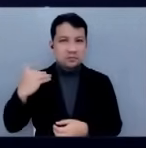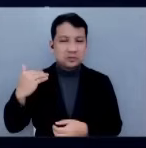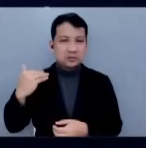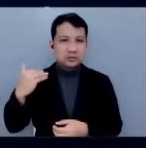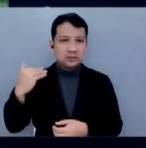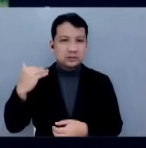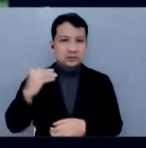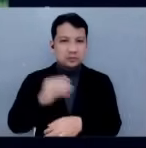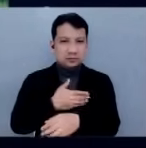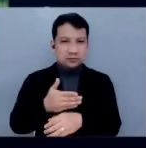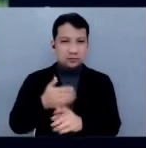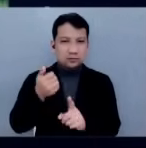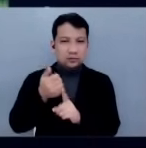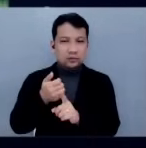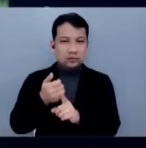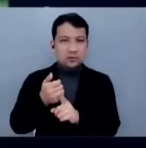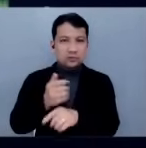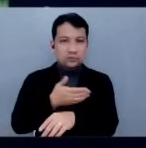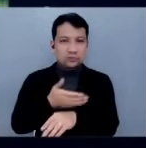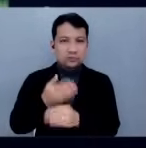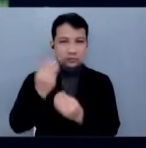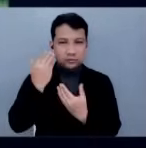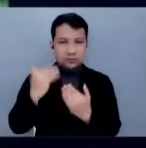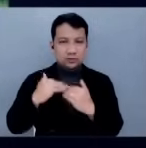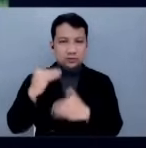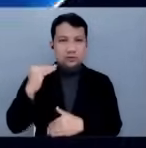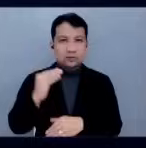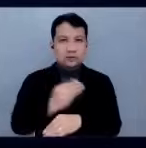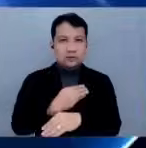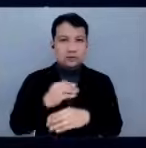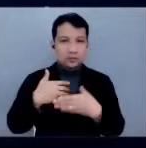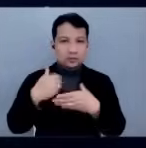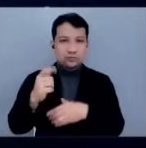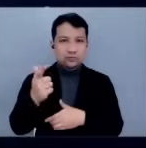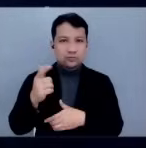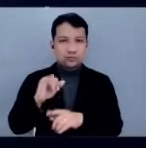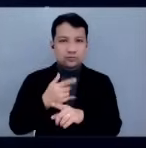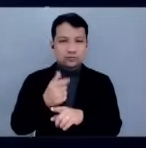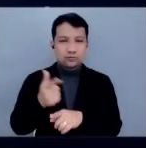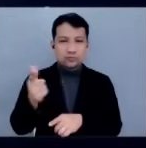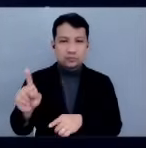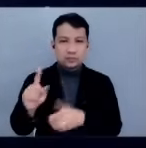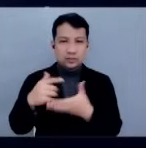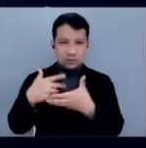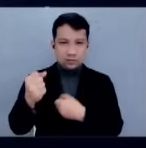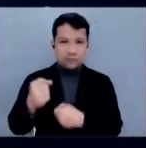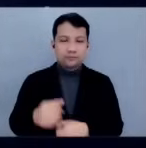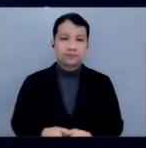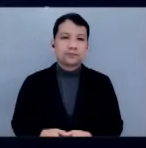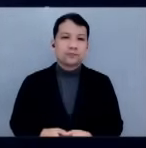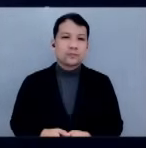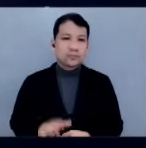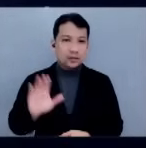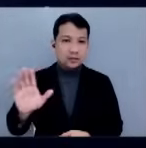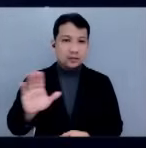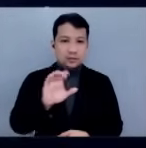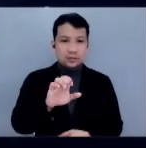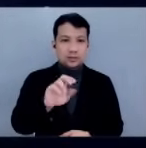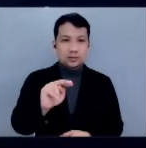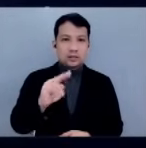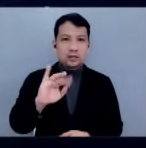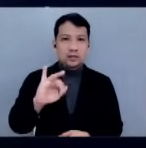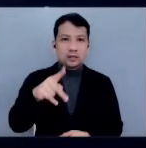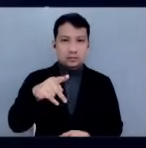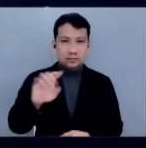kanta. Sa June 21 na yan, ire-release. Para naman sa fans ng ENHYPEN, naglabas